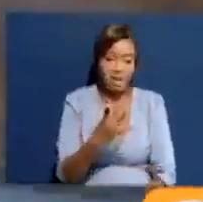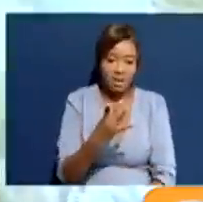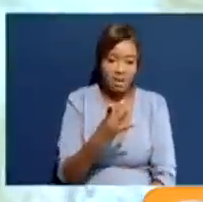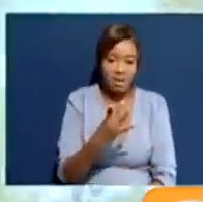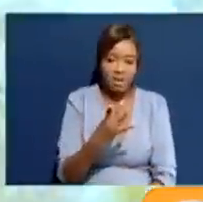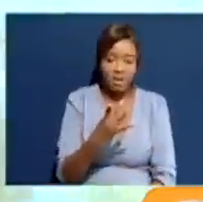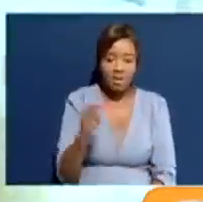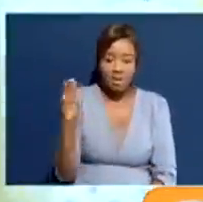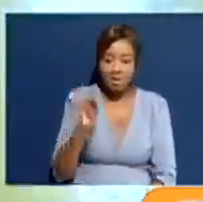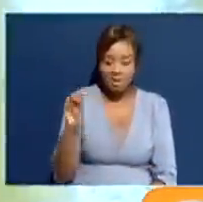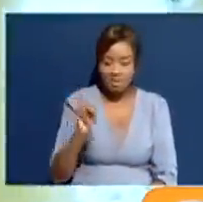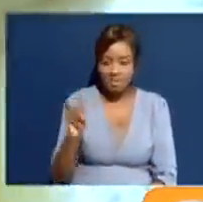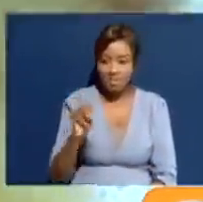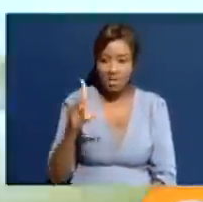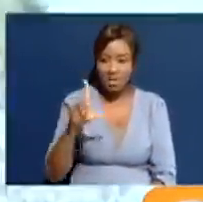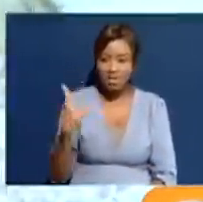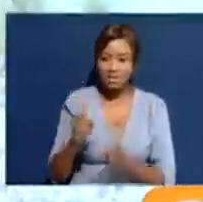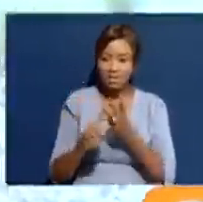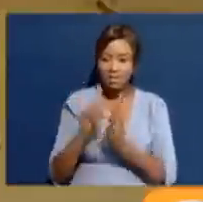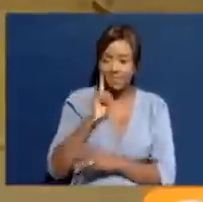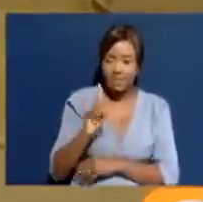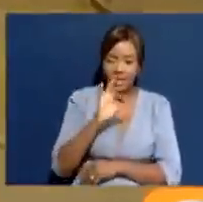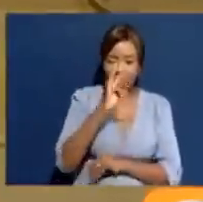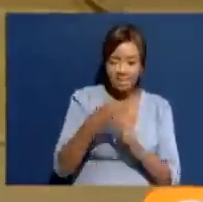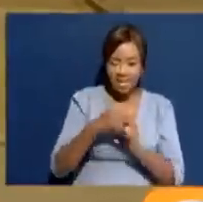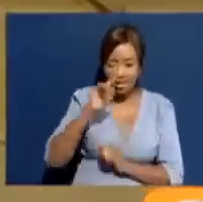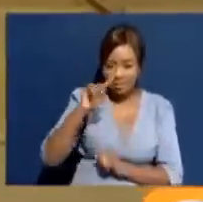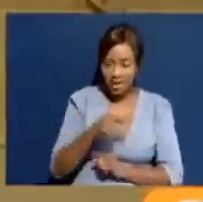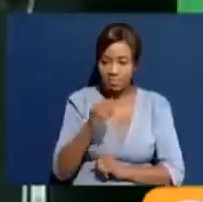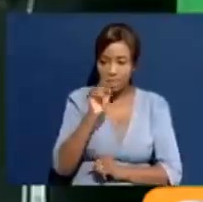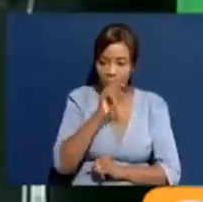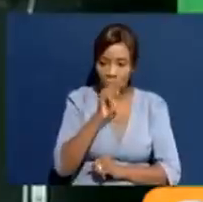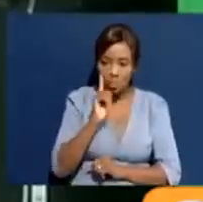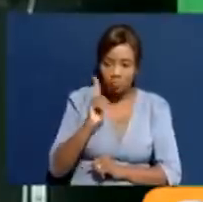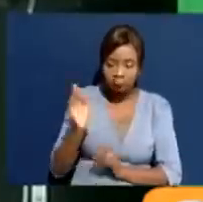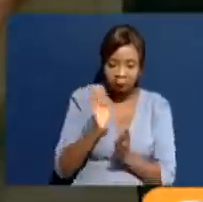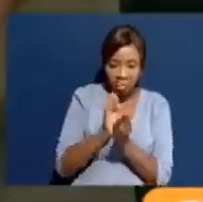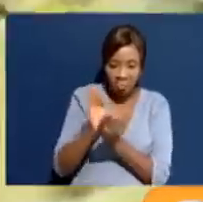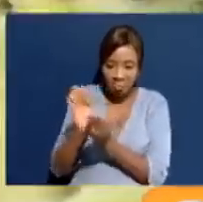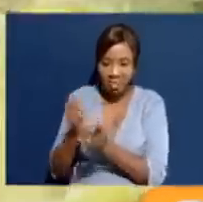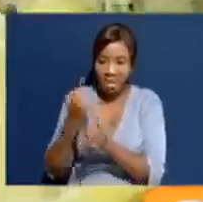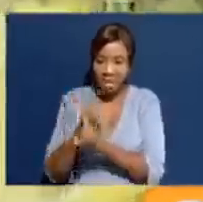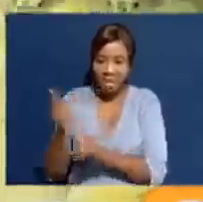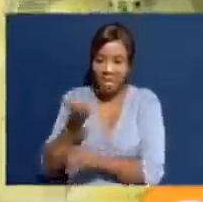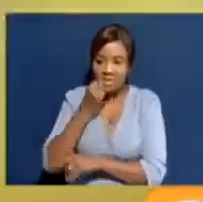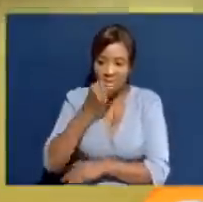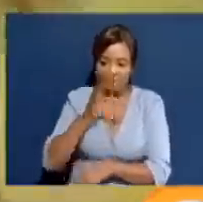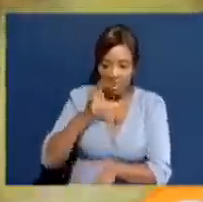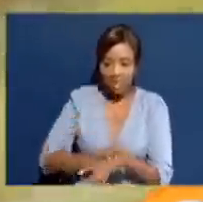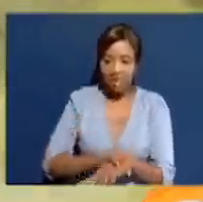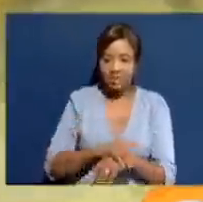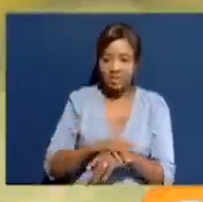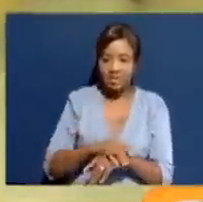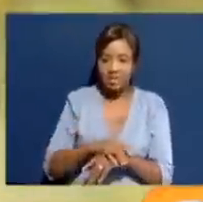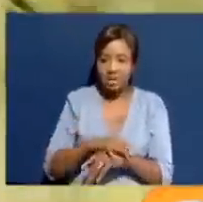mwaka. Pia kuna kuku 1038 katika shamba hili na ambao hupata malisho na maji kupitia